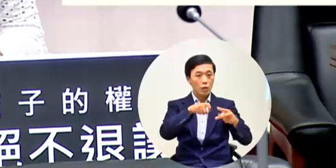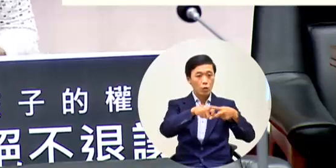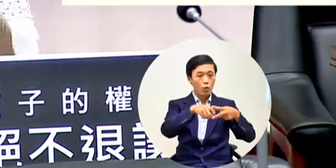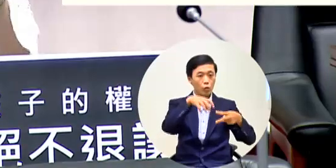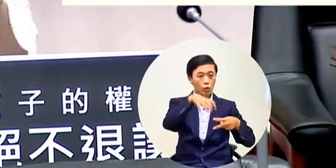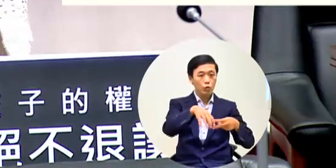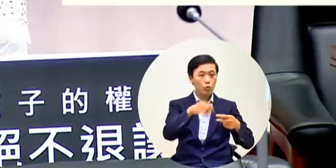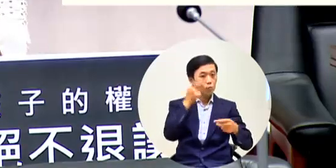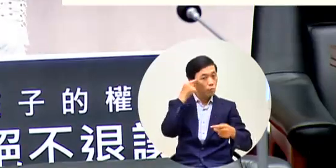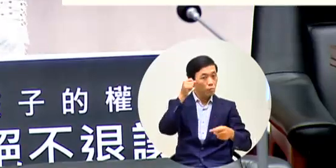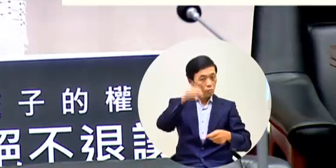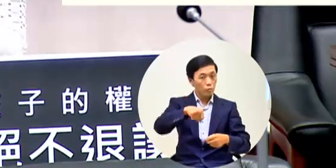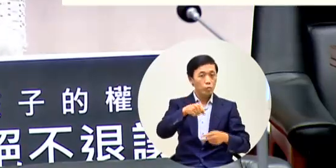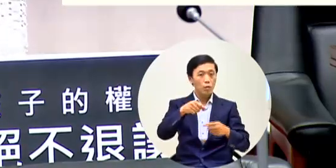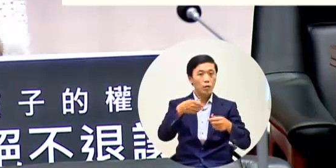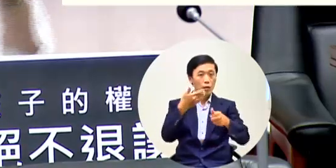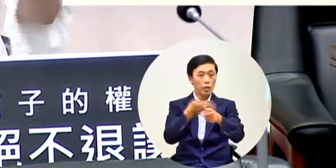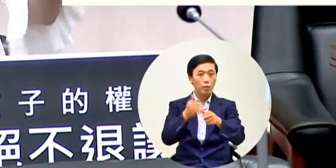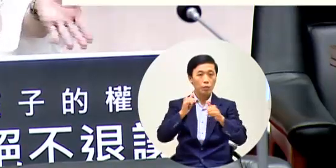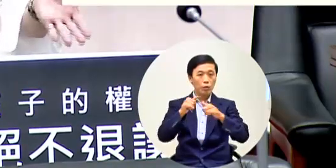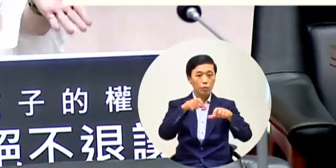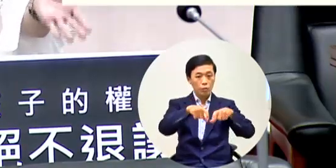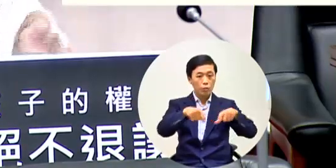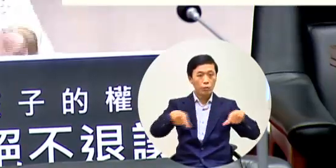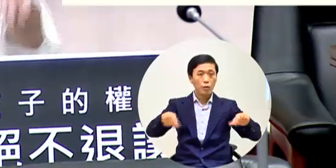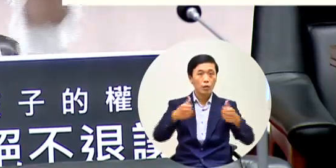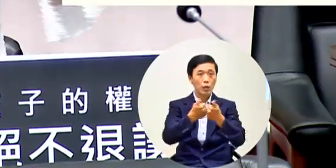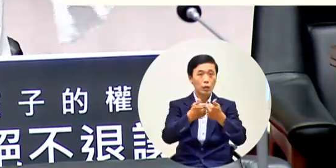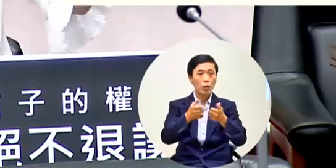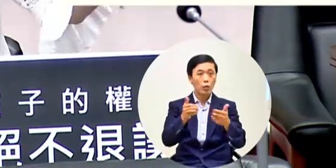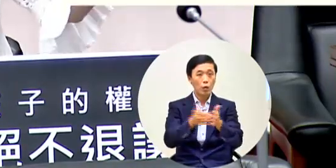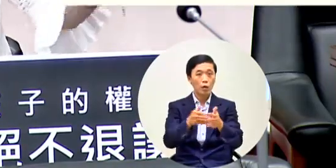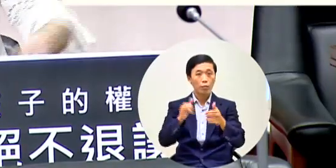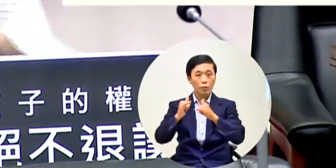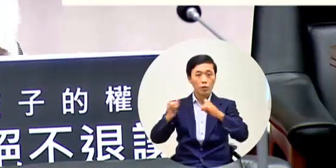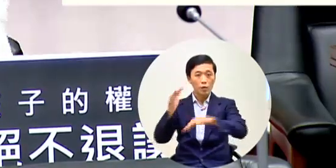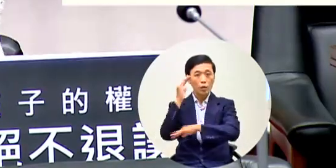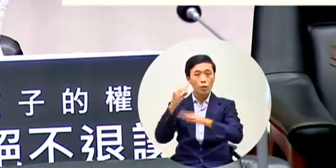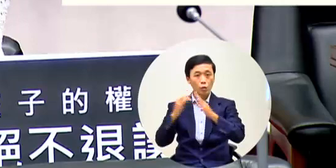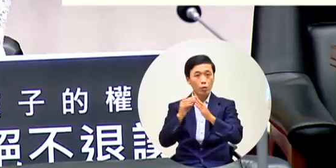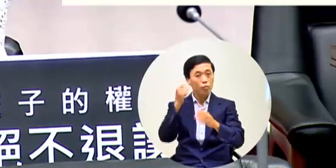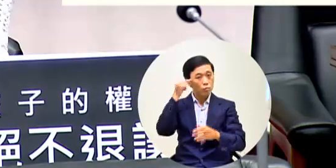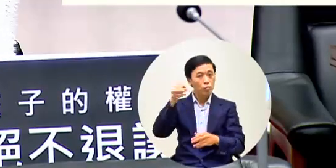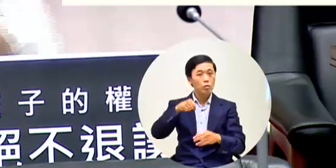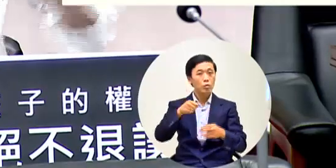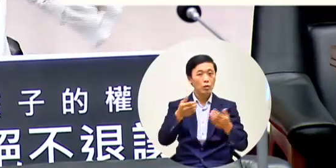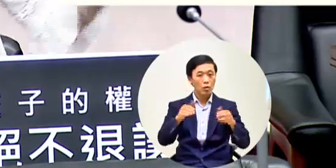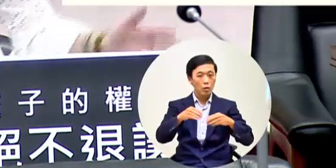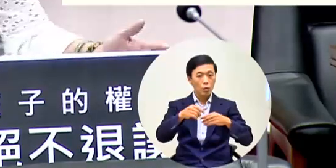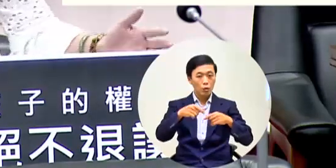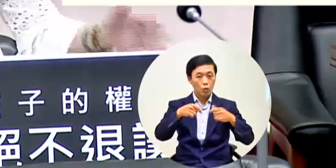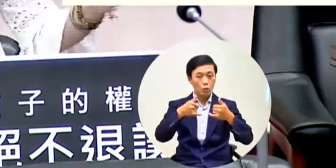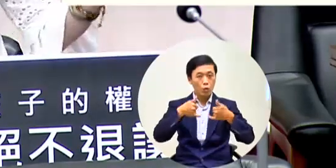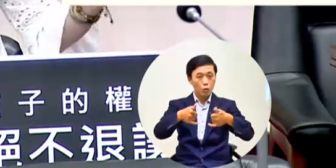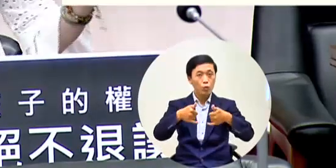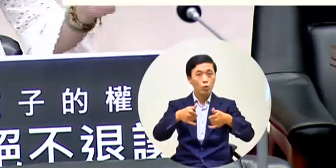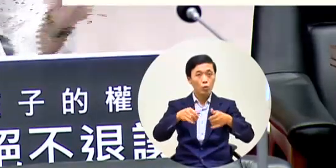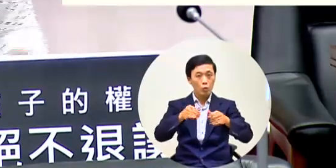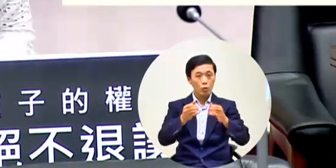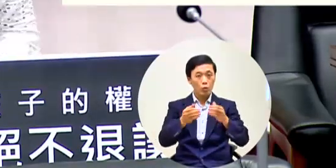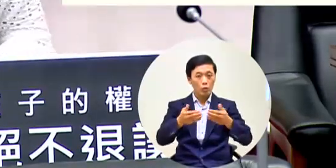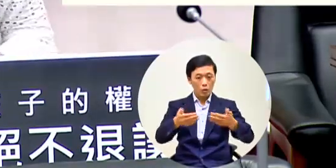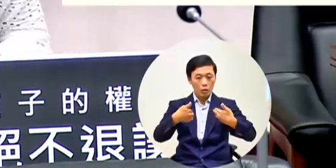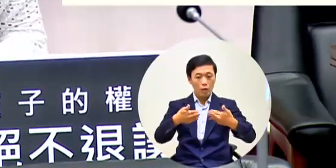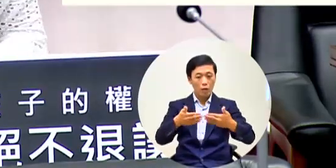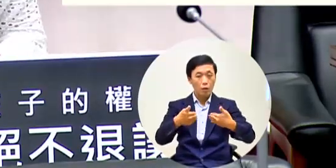车。那一次开会开完之后民政局也同意要内缩，然后两公司也认为说如果宽度够足以